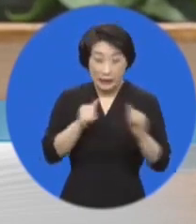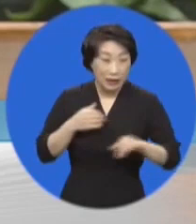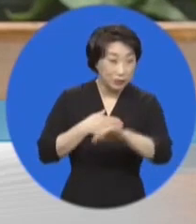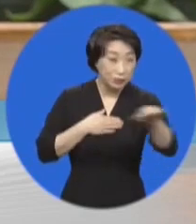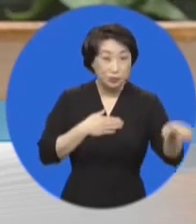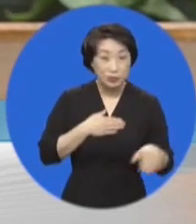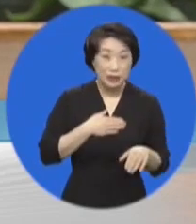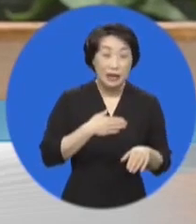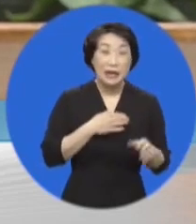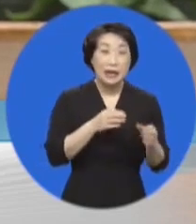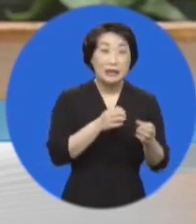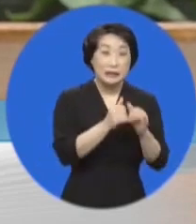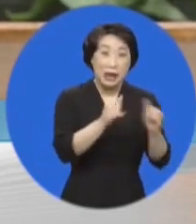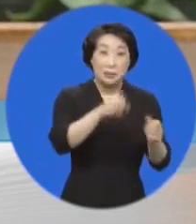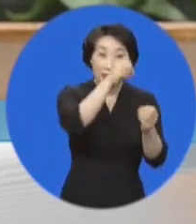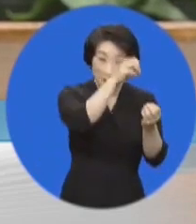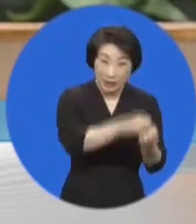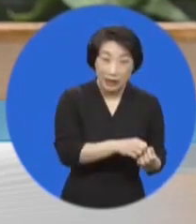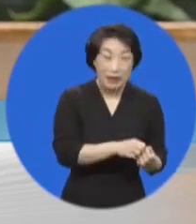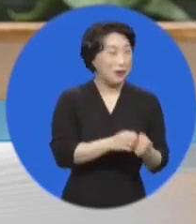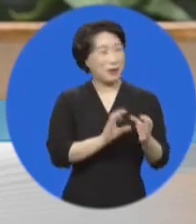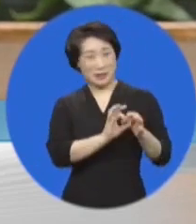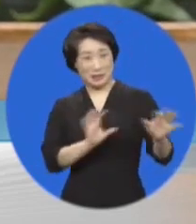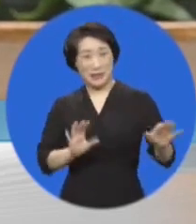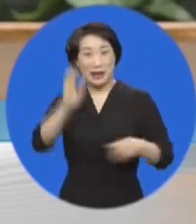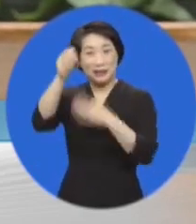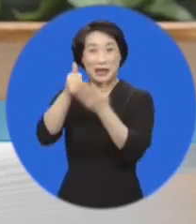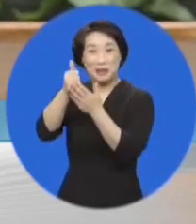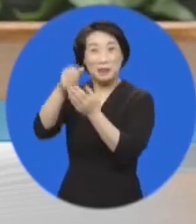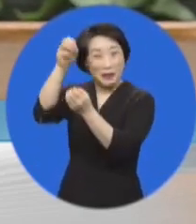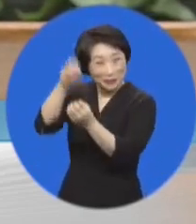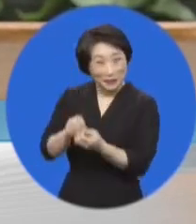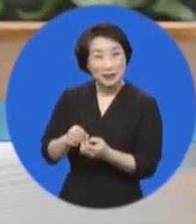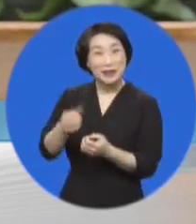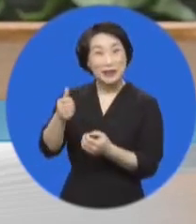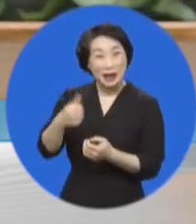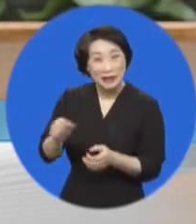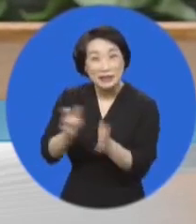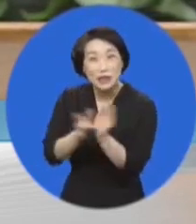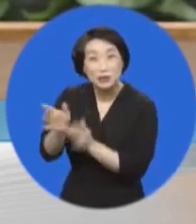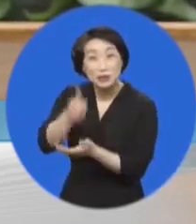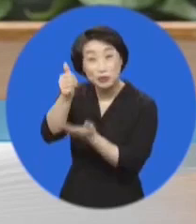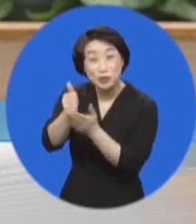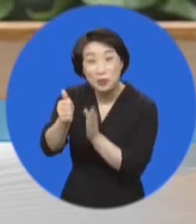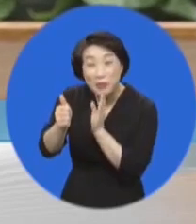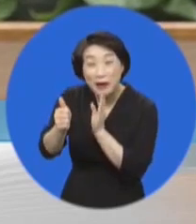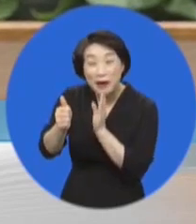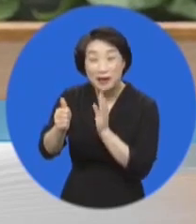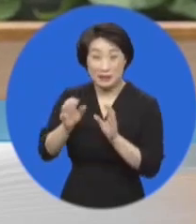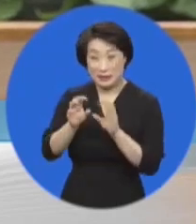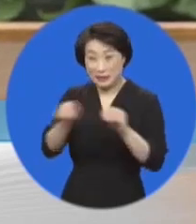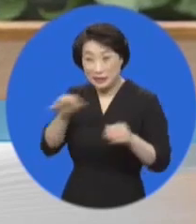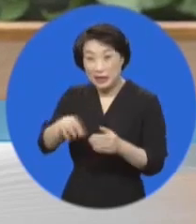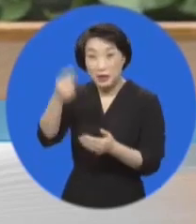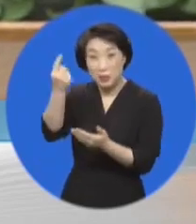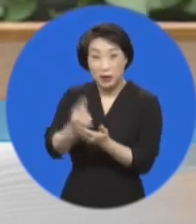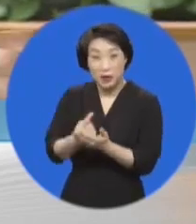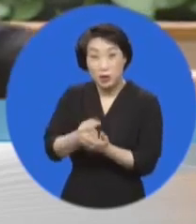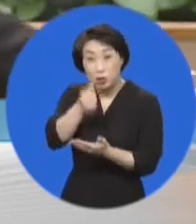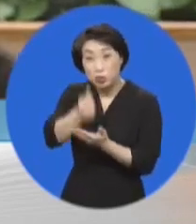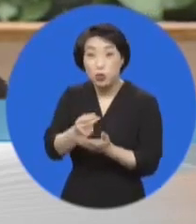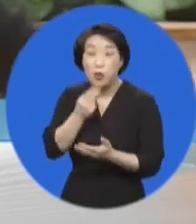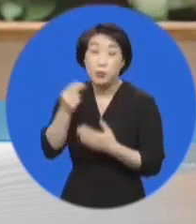인간의 종자와 전혀 없는 하나님의 종자로서 이 땅에 오셔서 죄 없는